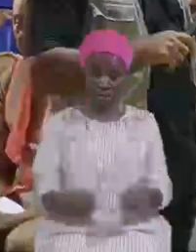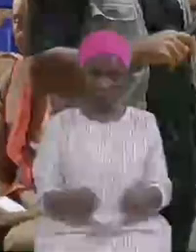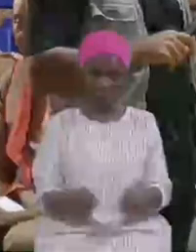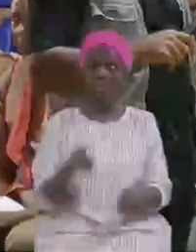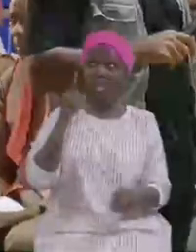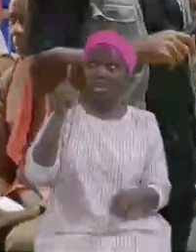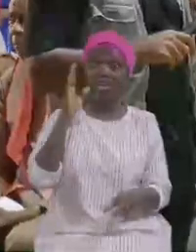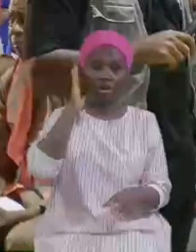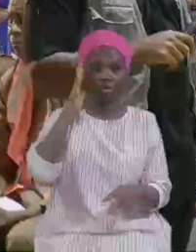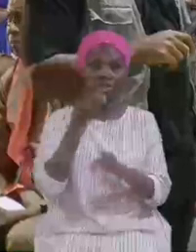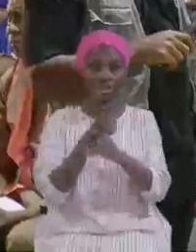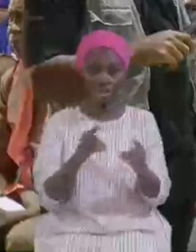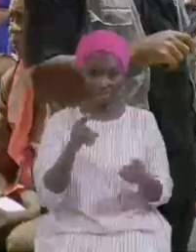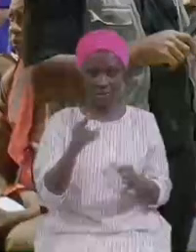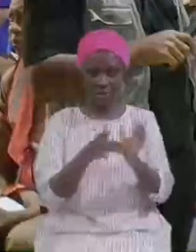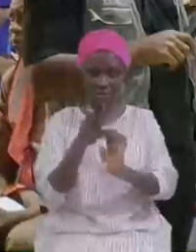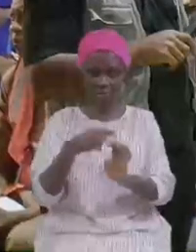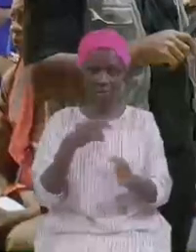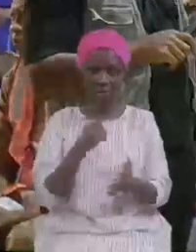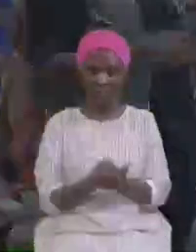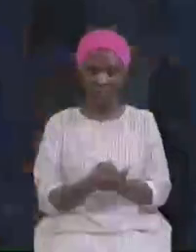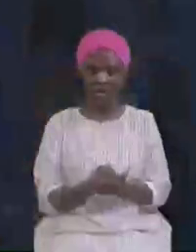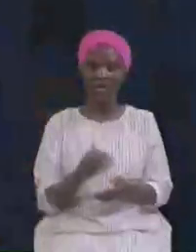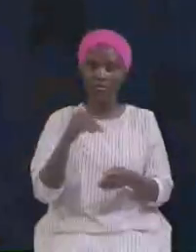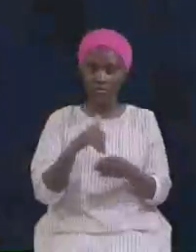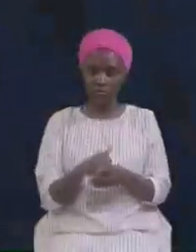Il va te délivrer. En Hébreux 2.